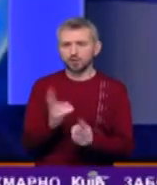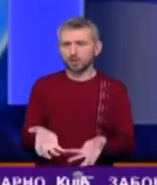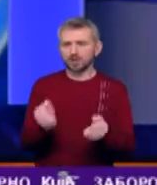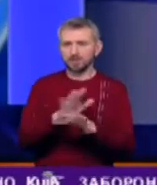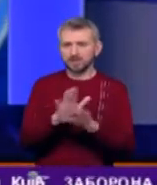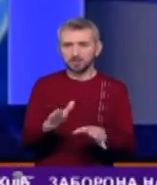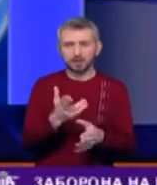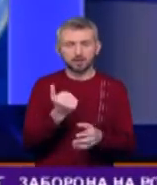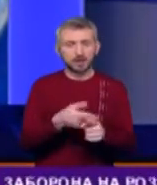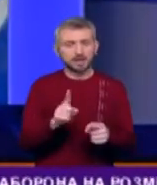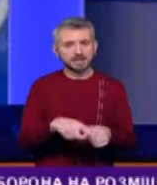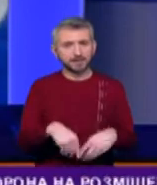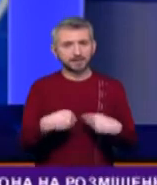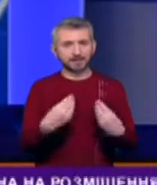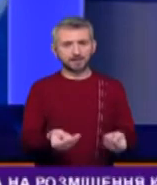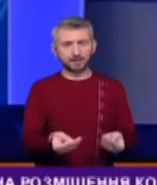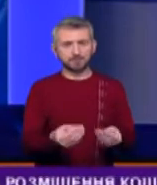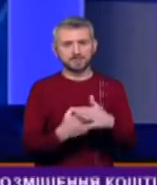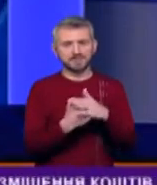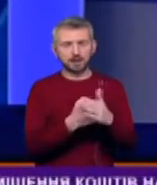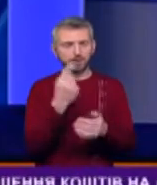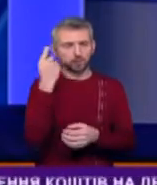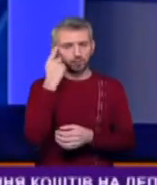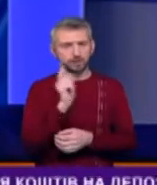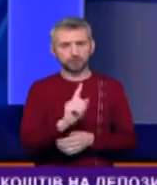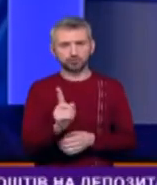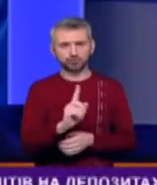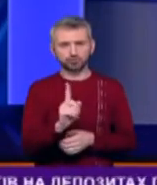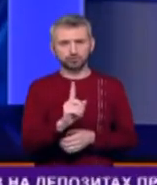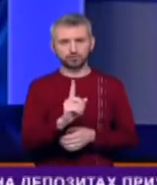Це дає, скажімо так, підстави думати, що